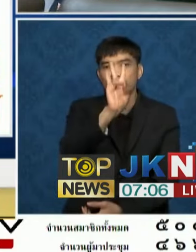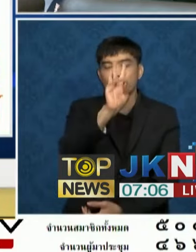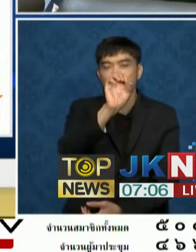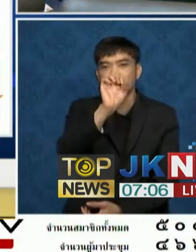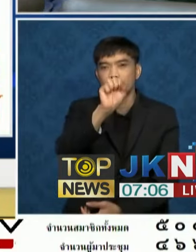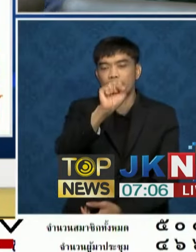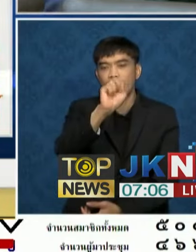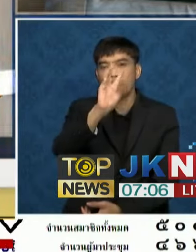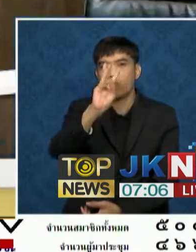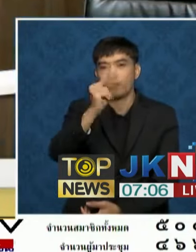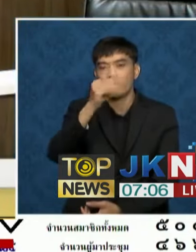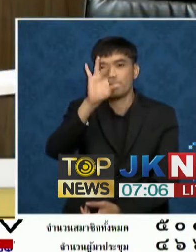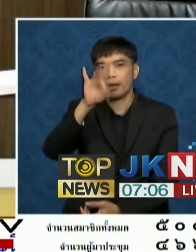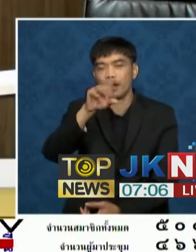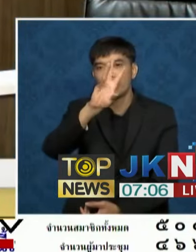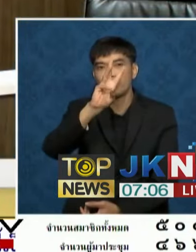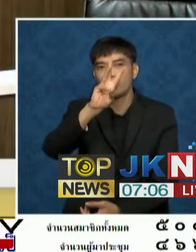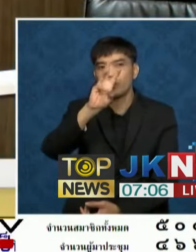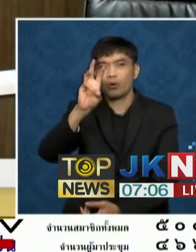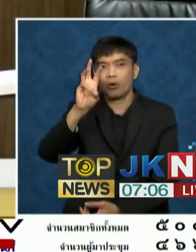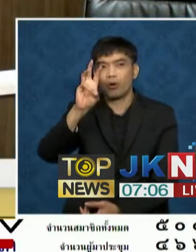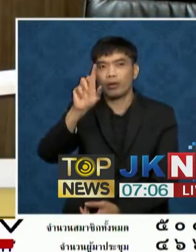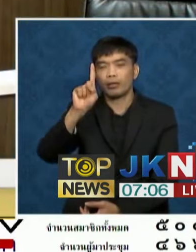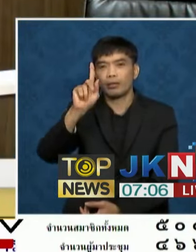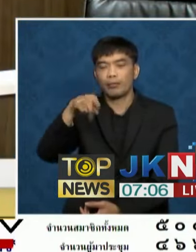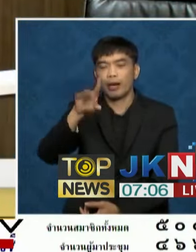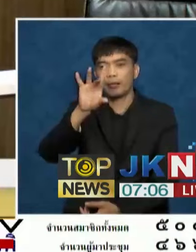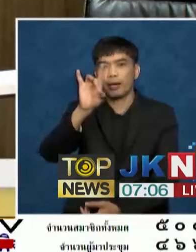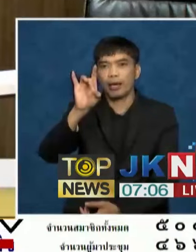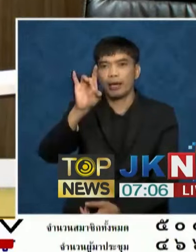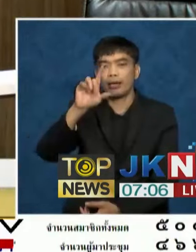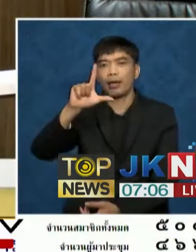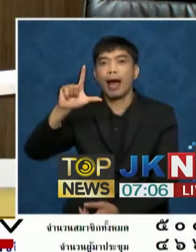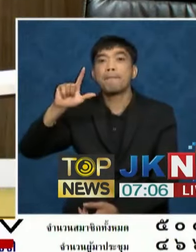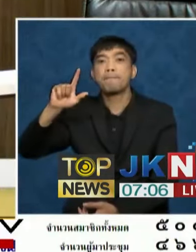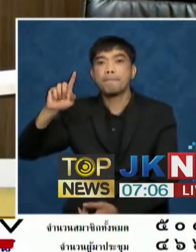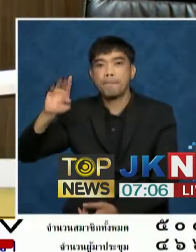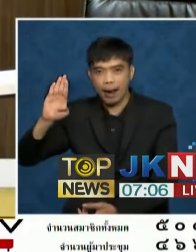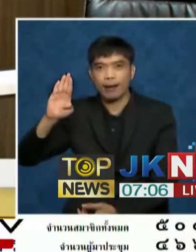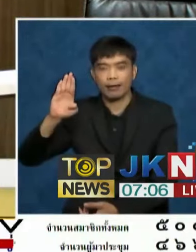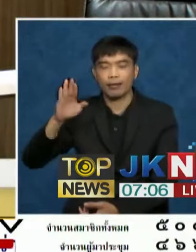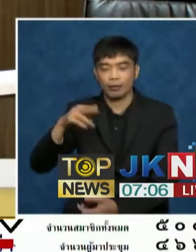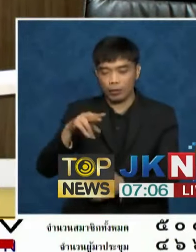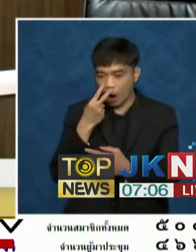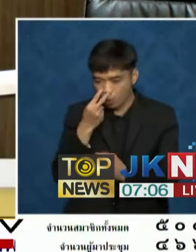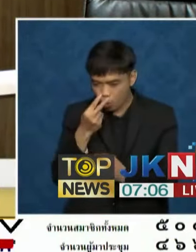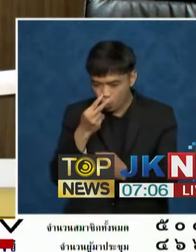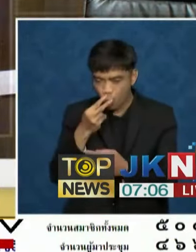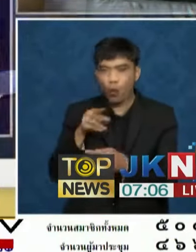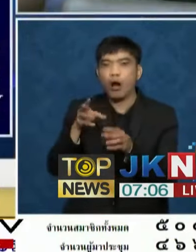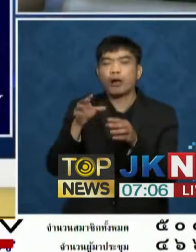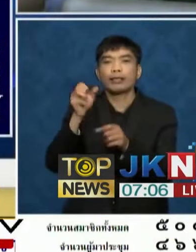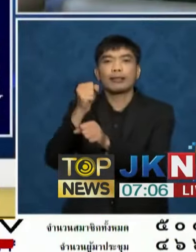ไงนะอ่าไปขึ้นตัวเลข 168ล้านน่ะแล้วก็มีตัวอักษรว่าล้านตอนหลังอีกไง